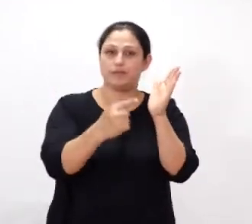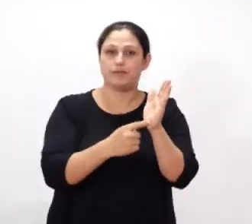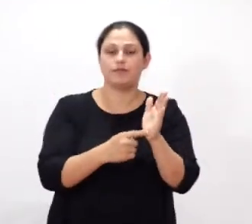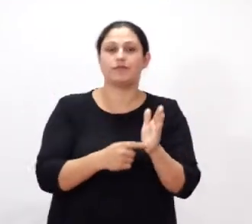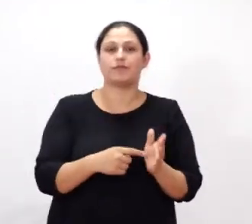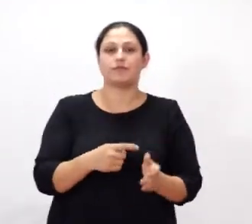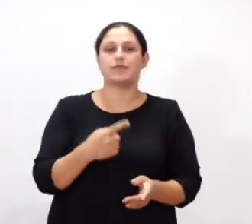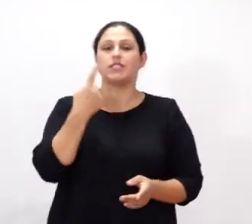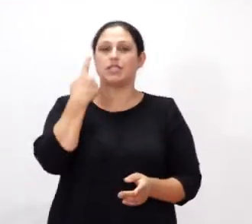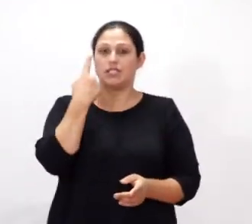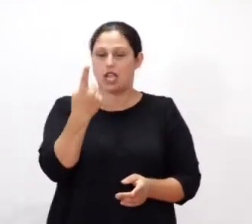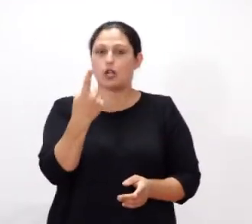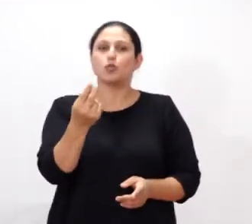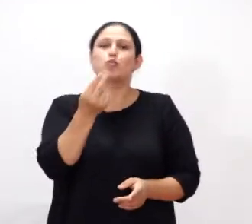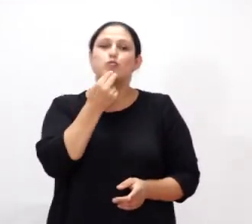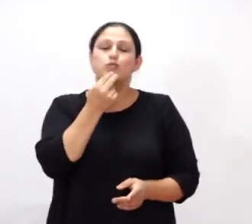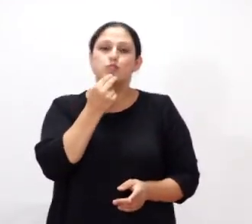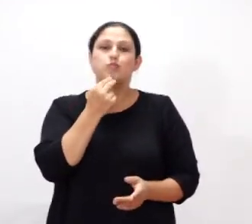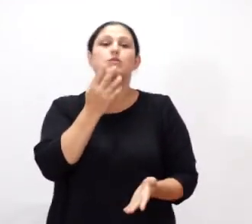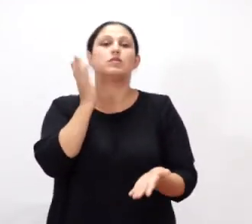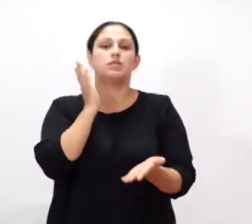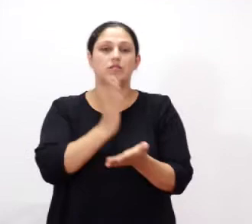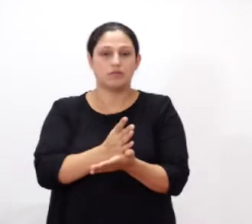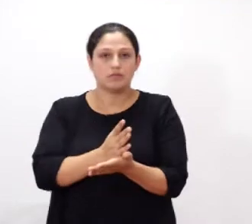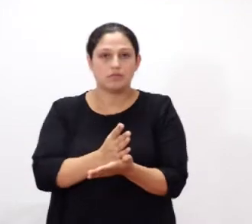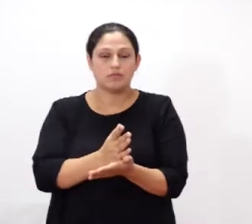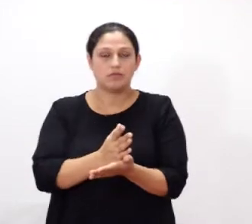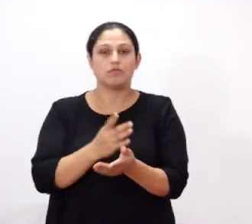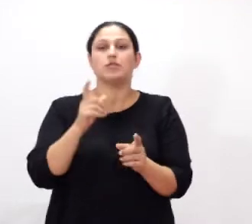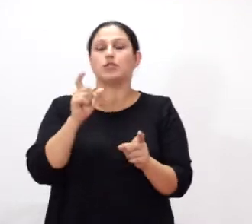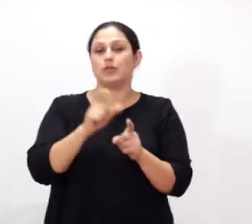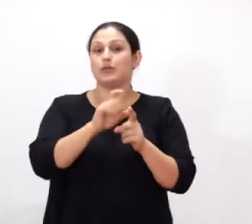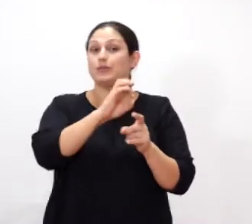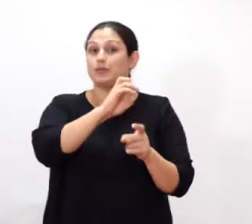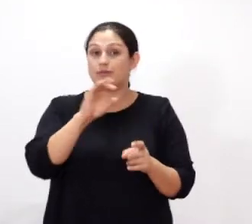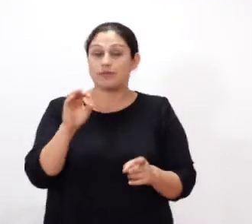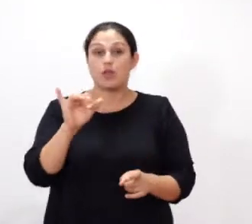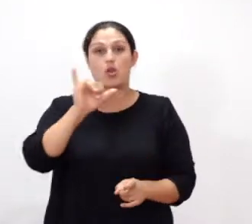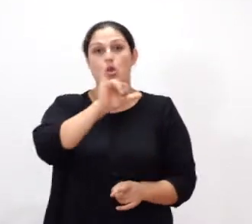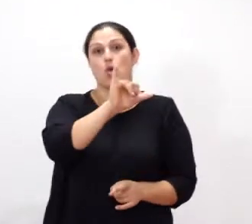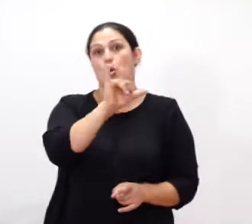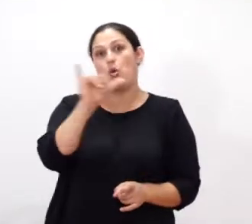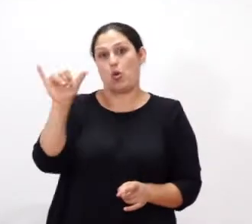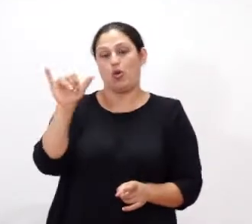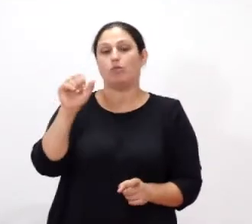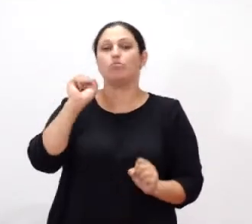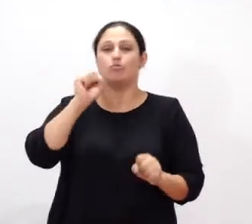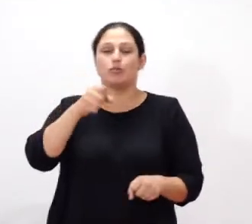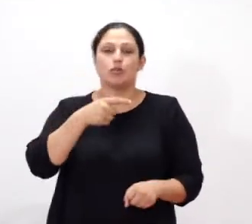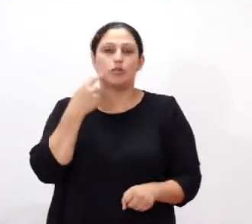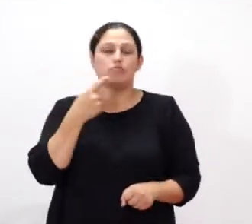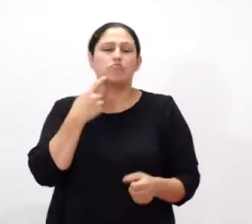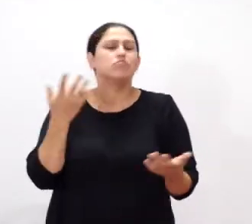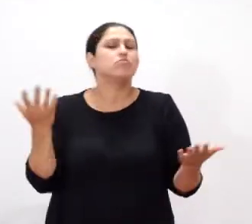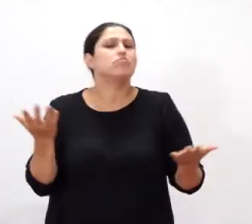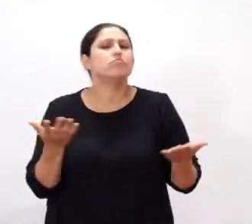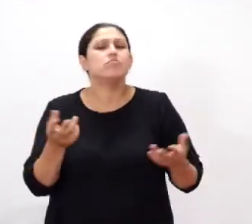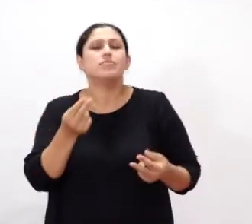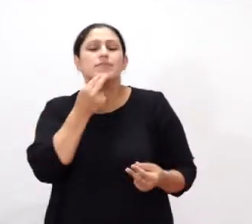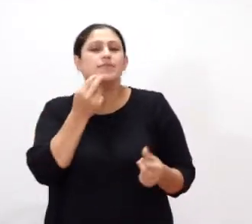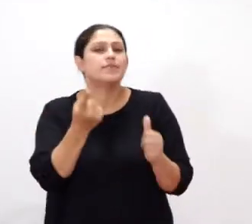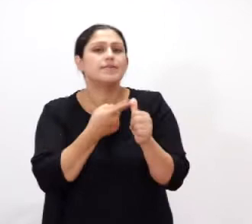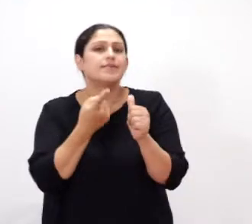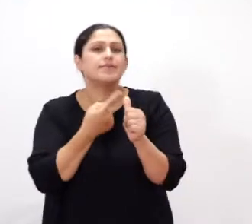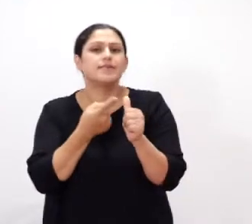یک طعام هست که با حرفی او گفته می شود کدام طعام